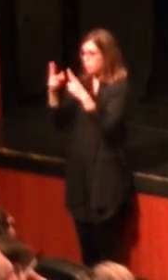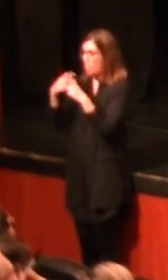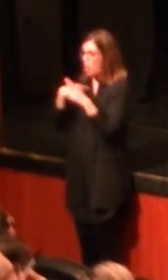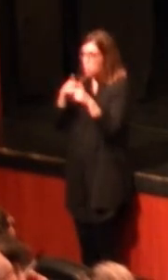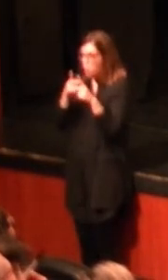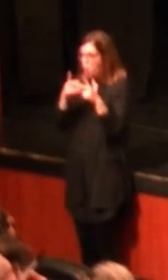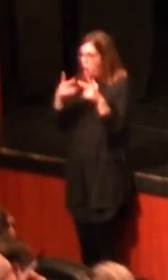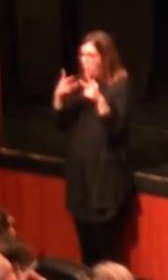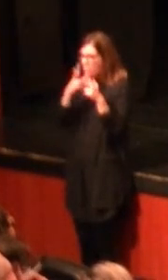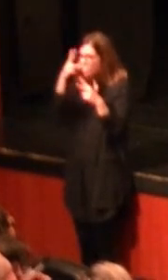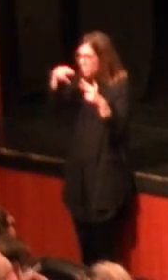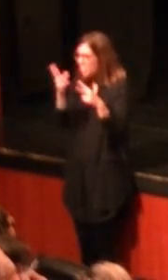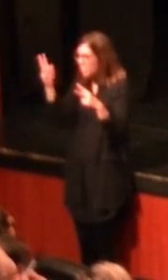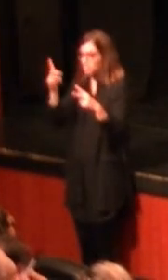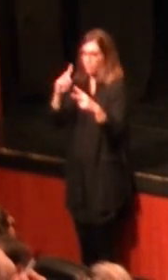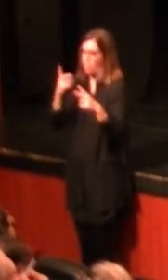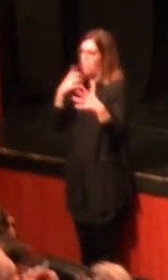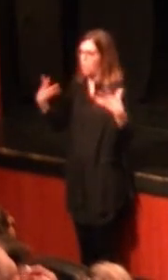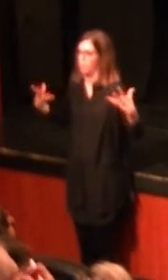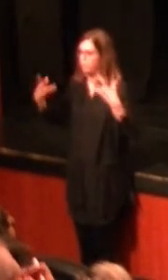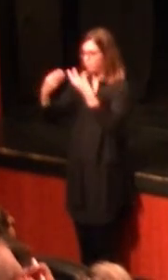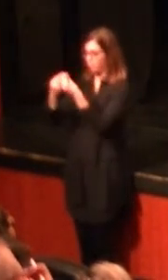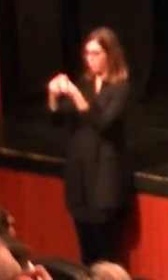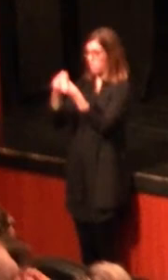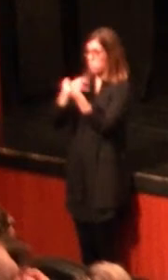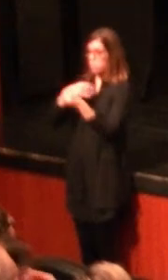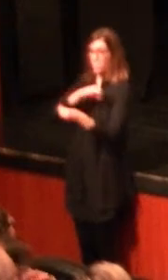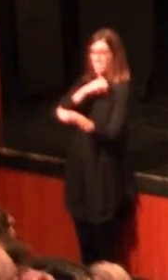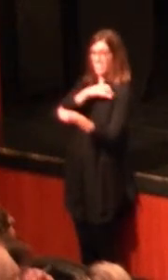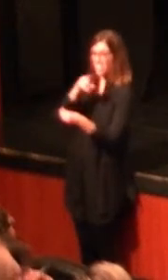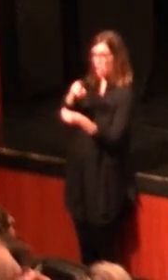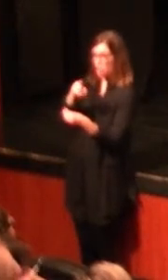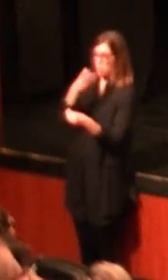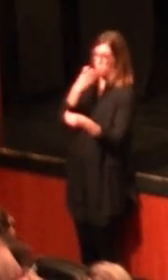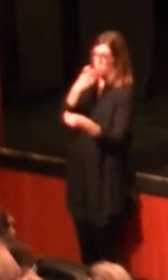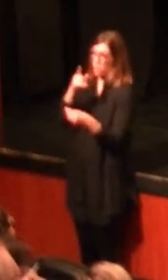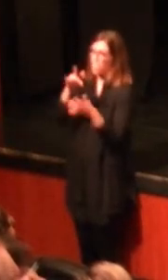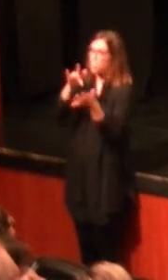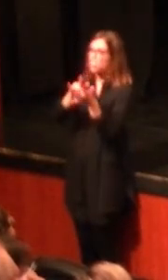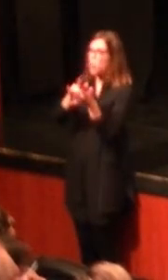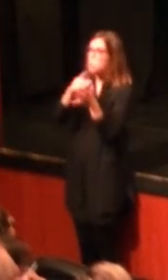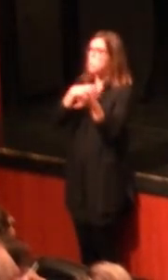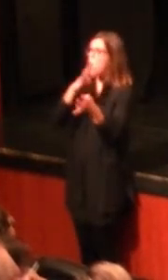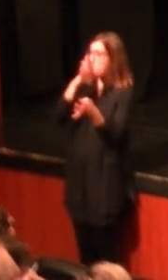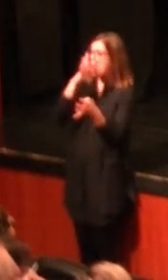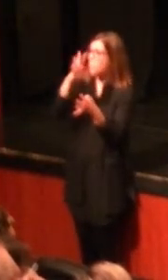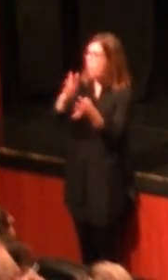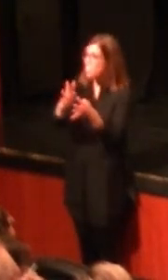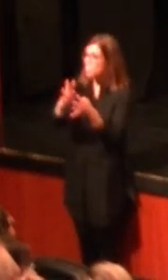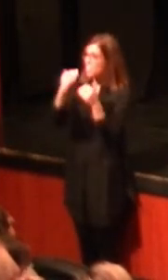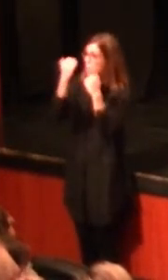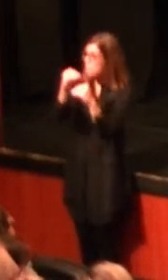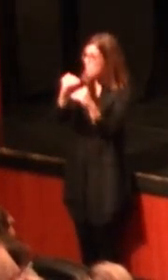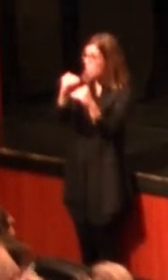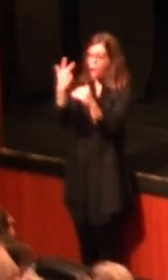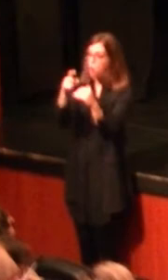d'intentar que això no vagi a trossos. No pot ser que aquest senyor, si viu a una llar, cada 4 anys el servei d'aquella llar vagi a concurs.